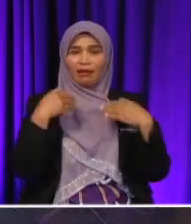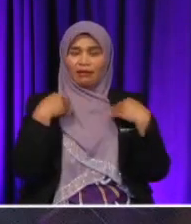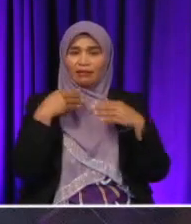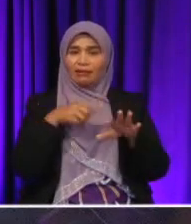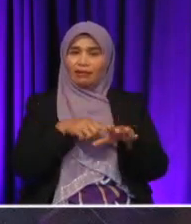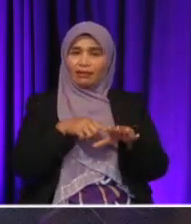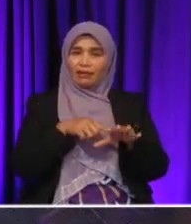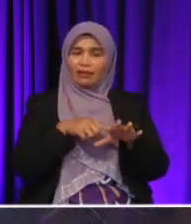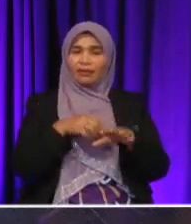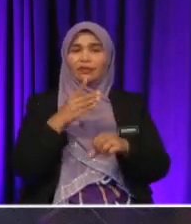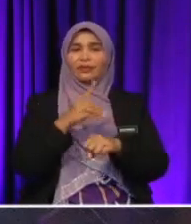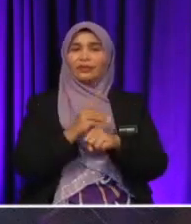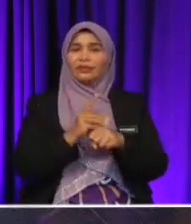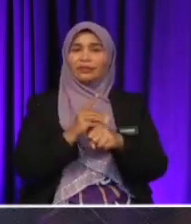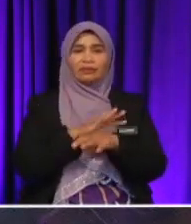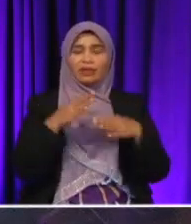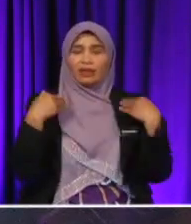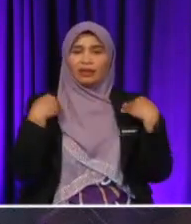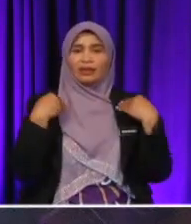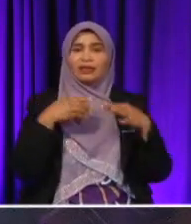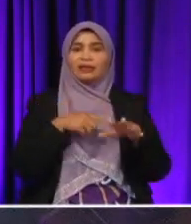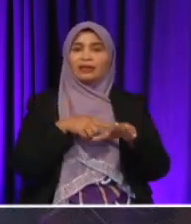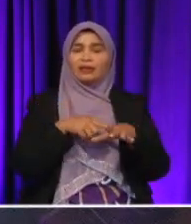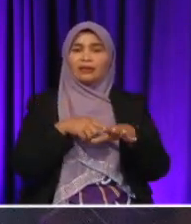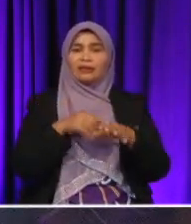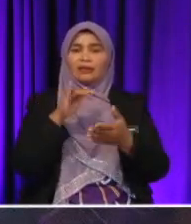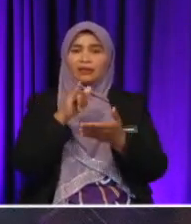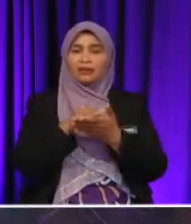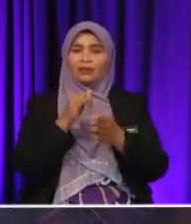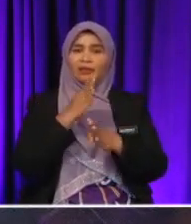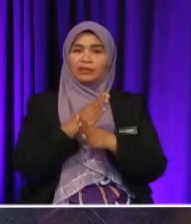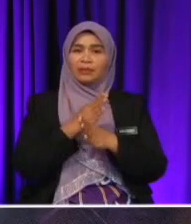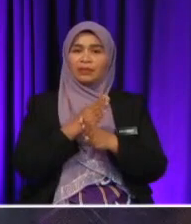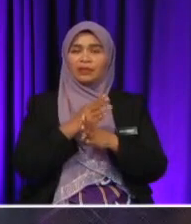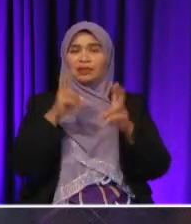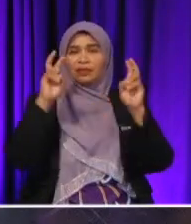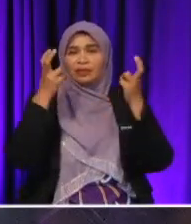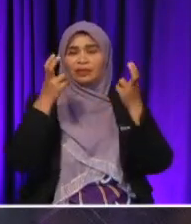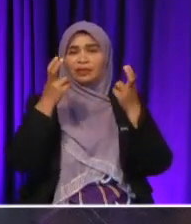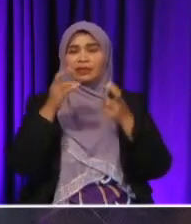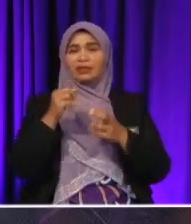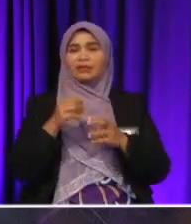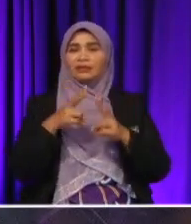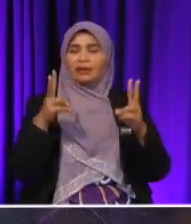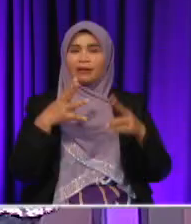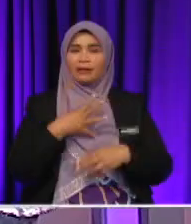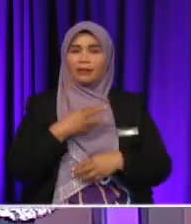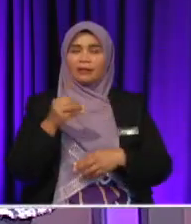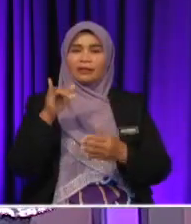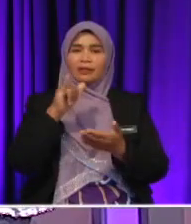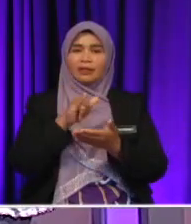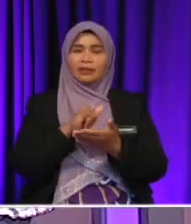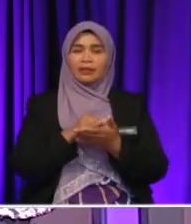kedua adalah daunnya jadi Itulah sebenarnya rasanya topik pembelajaran kita hari ini cukup menarik yaitu